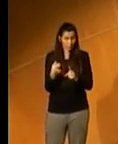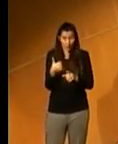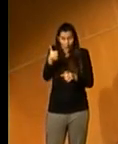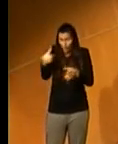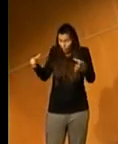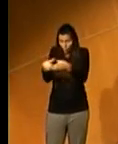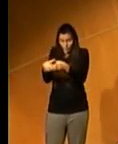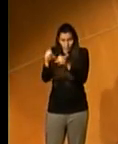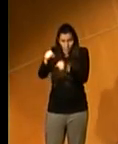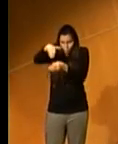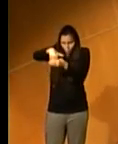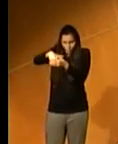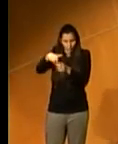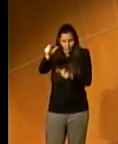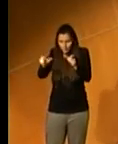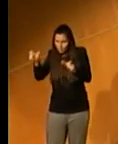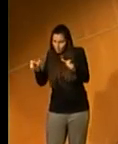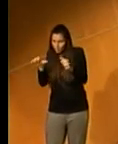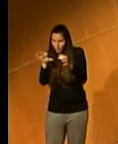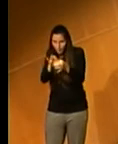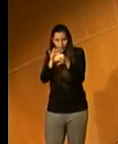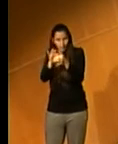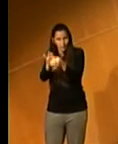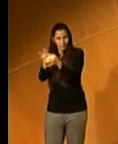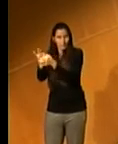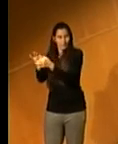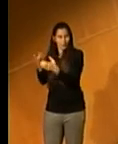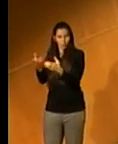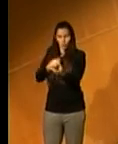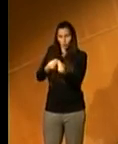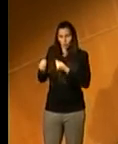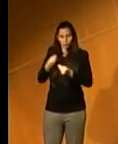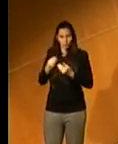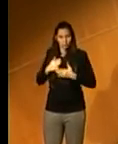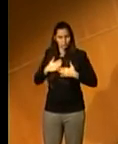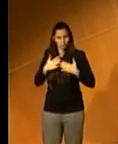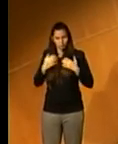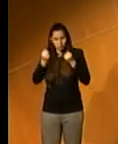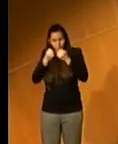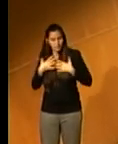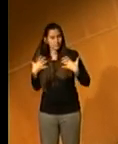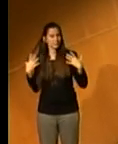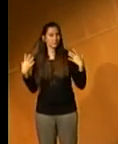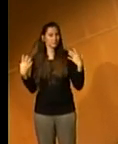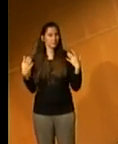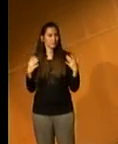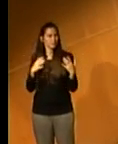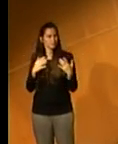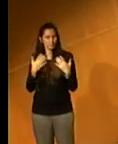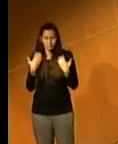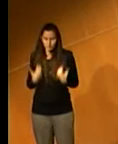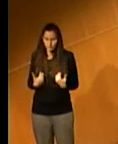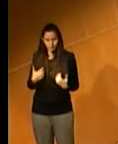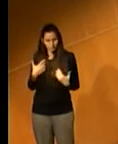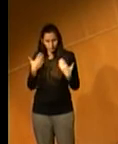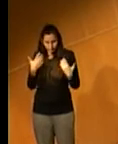pouvoir tisser des liens qui vont être nourrissants et humanisants. Et donc voilà, moi ça me fait